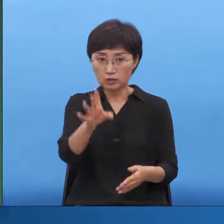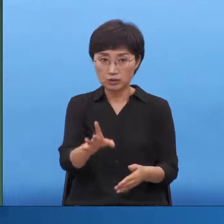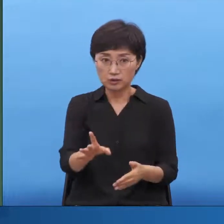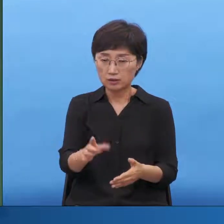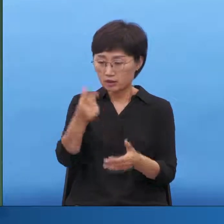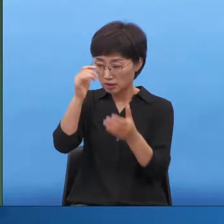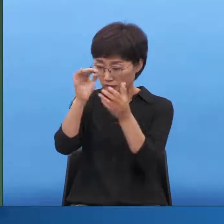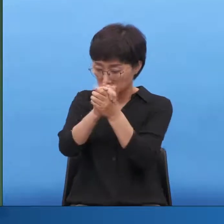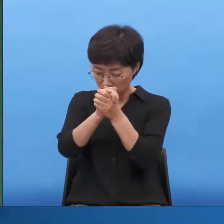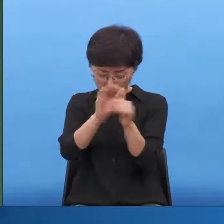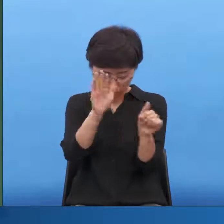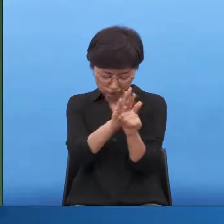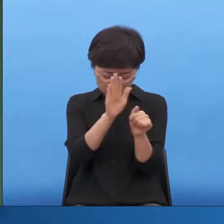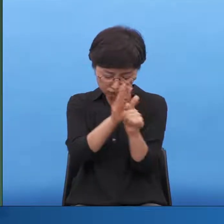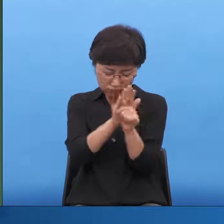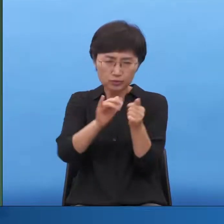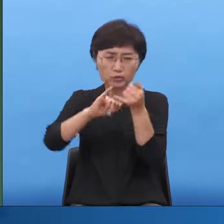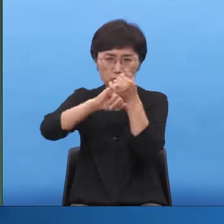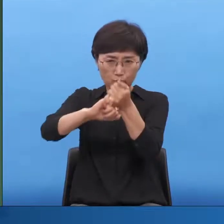돼요.